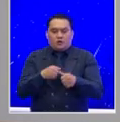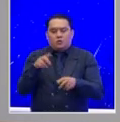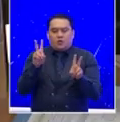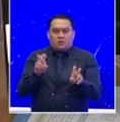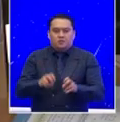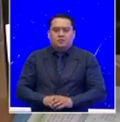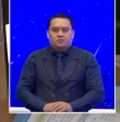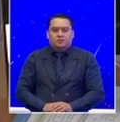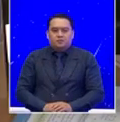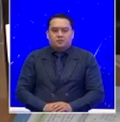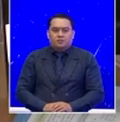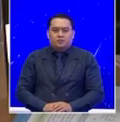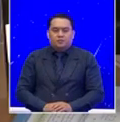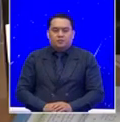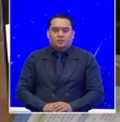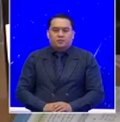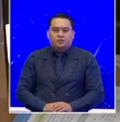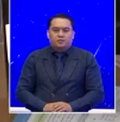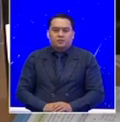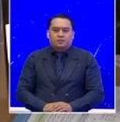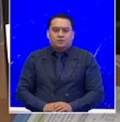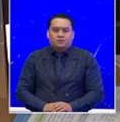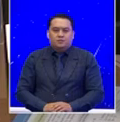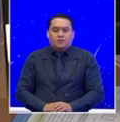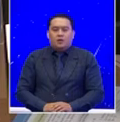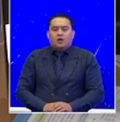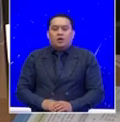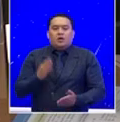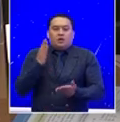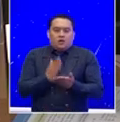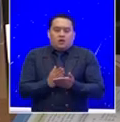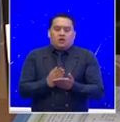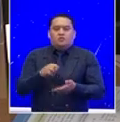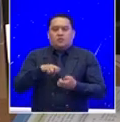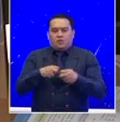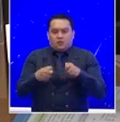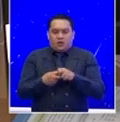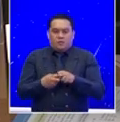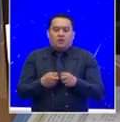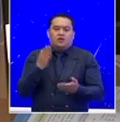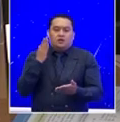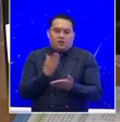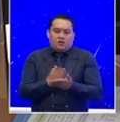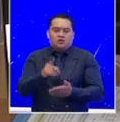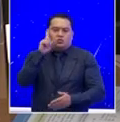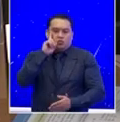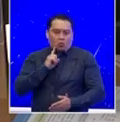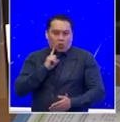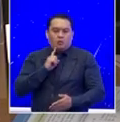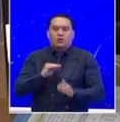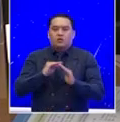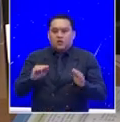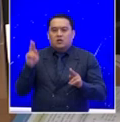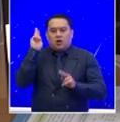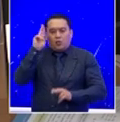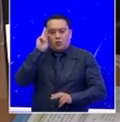темам. Дистанционное обучение – это и свои плюсы, и свои минусы. Они, детки, активно включаются, детки